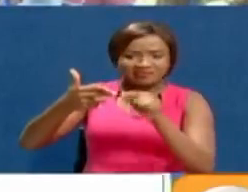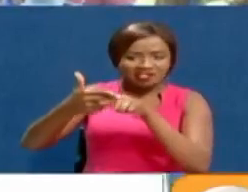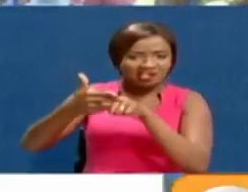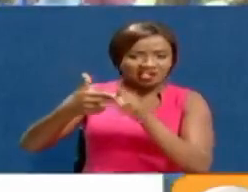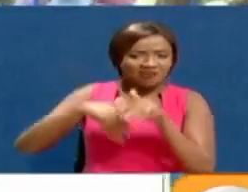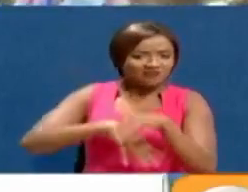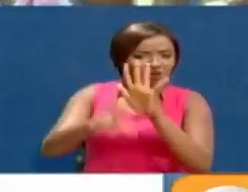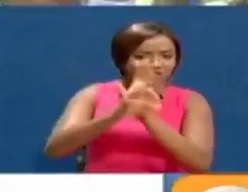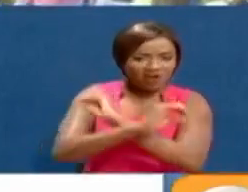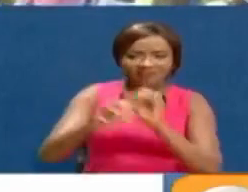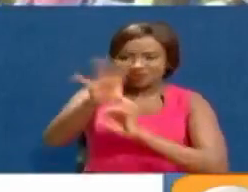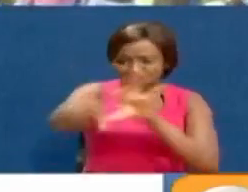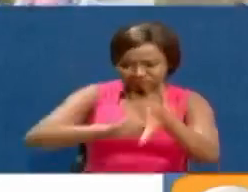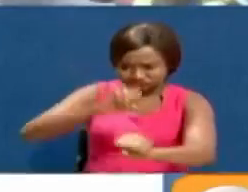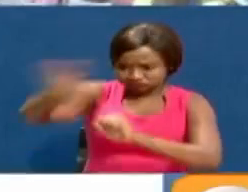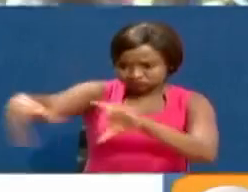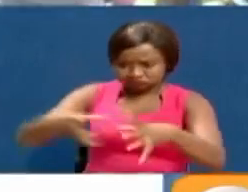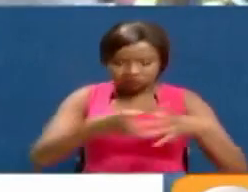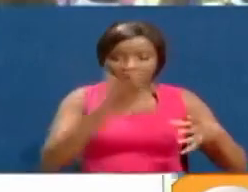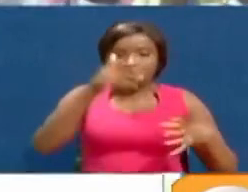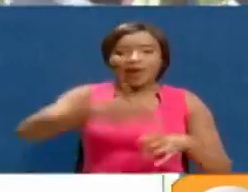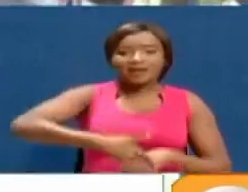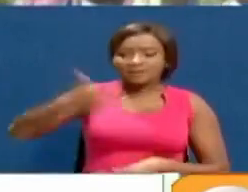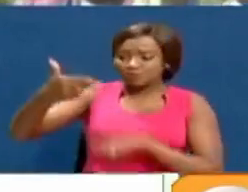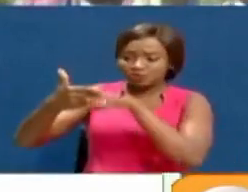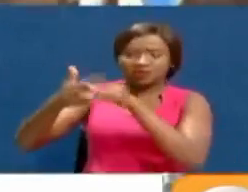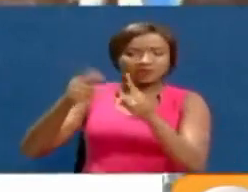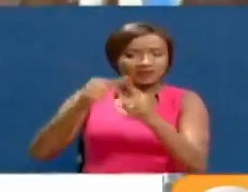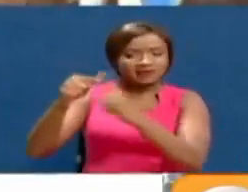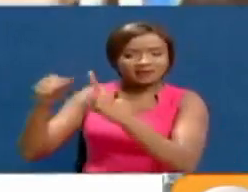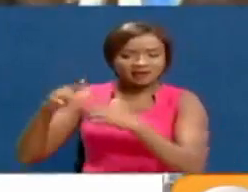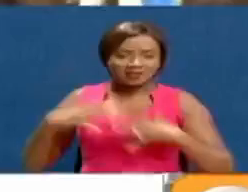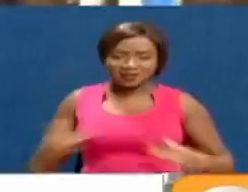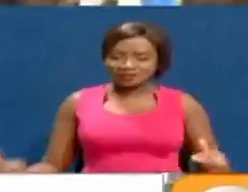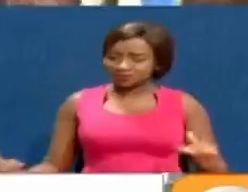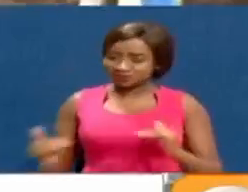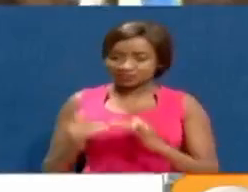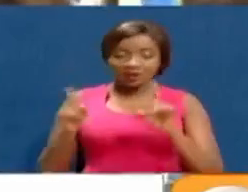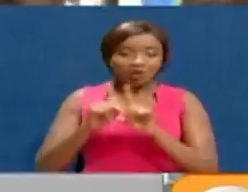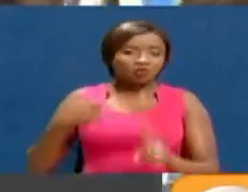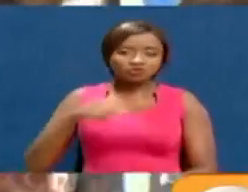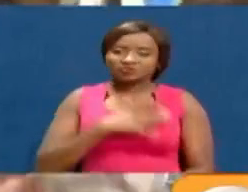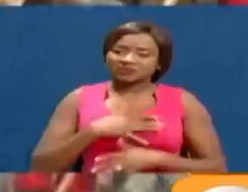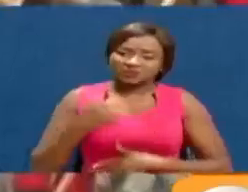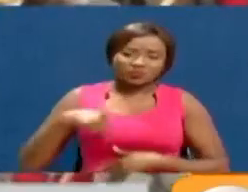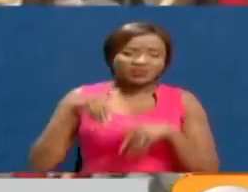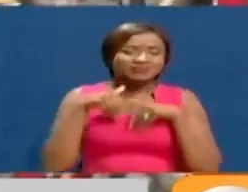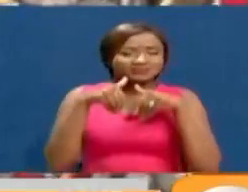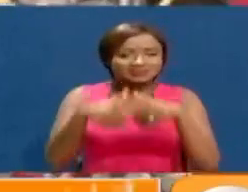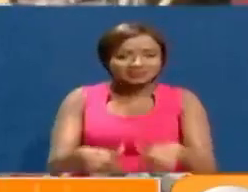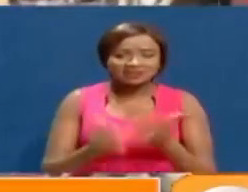ramu. Chukua bunduki. Bunduki ndio imeua watu hapa zaidi. Na tunaomba karibu hata tunyenyekee tupige